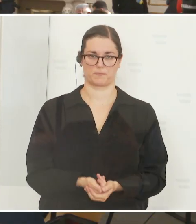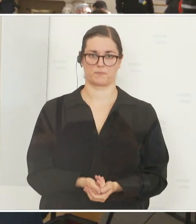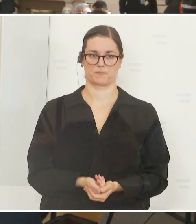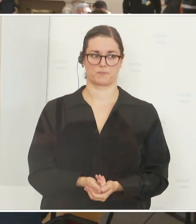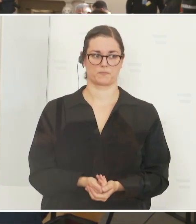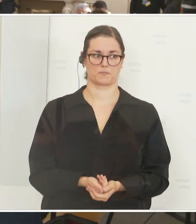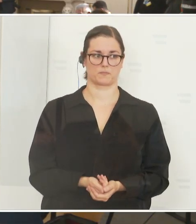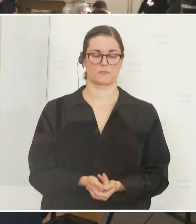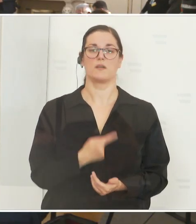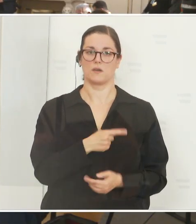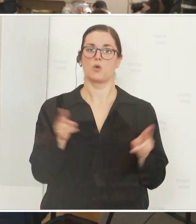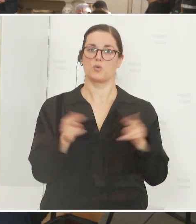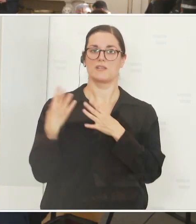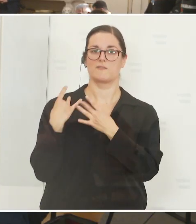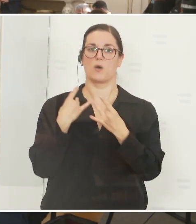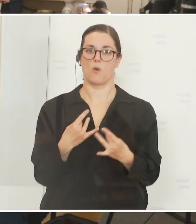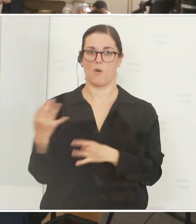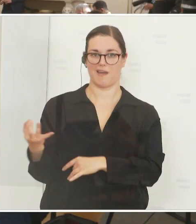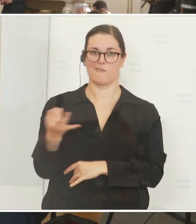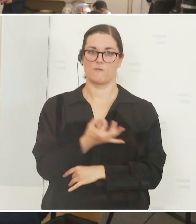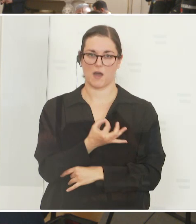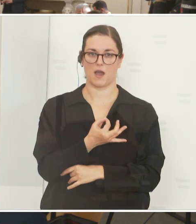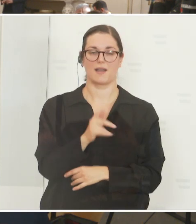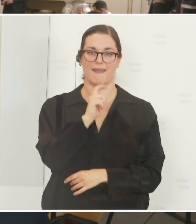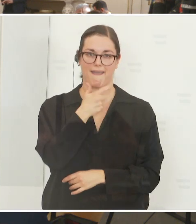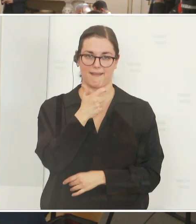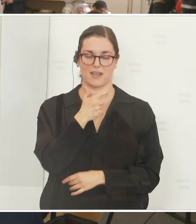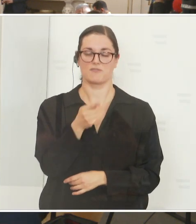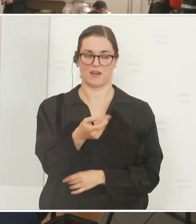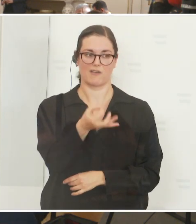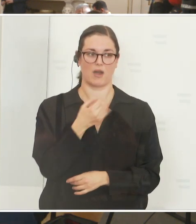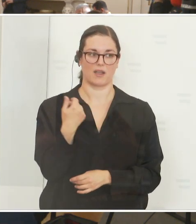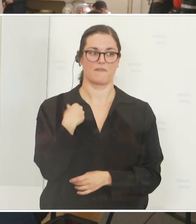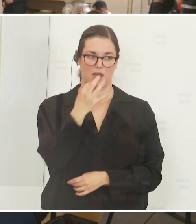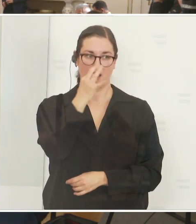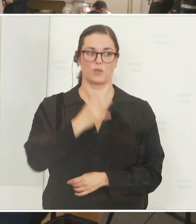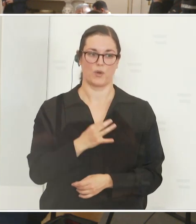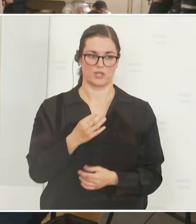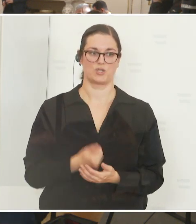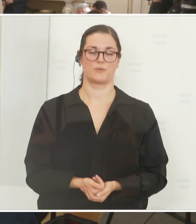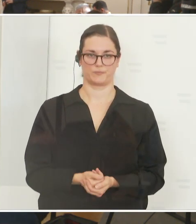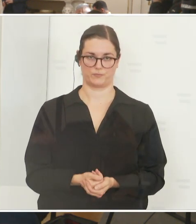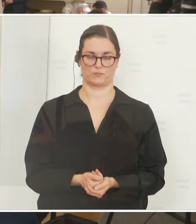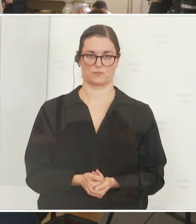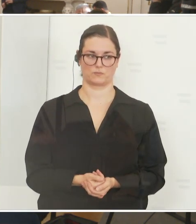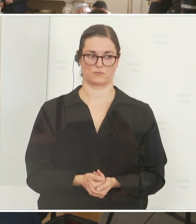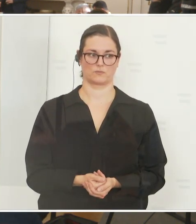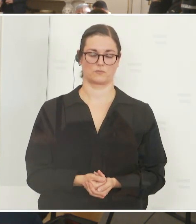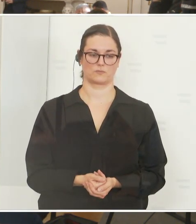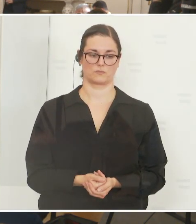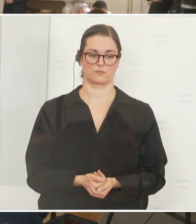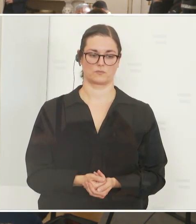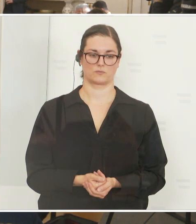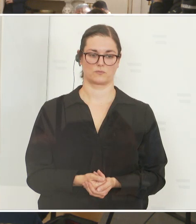The question was whether we tried to have representatives from Minsk here as well, and whether they imposed some preconditions for them to be able to